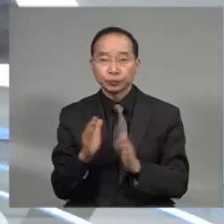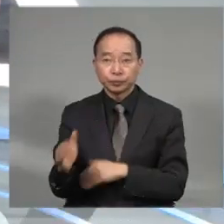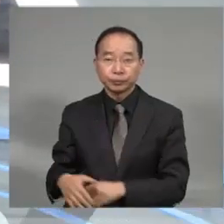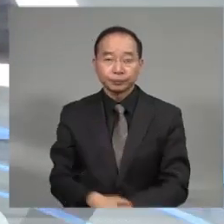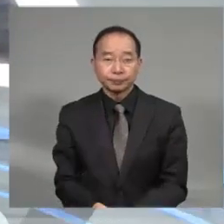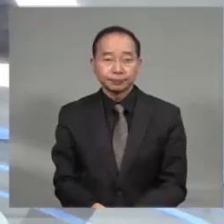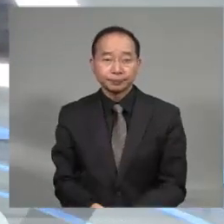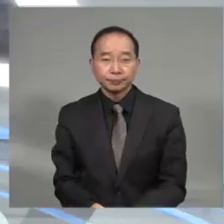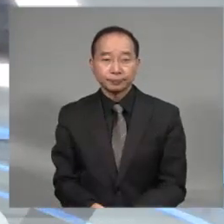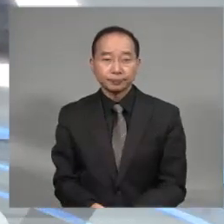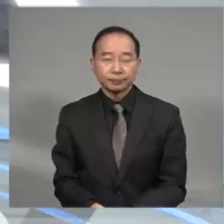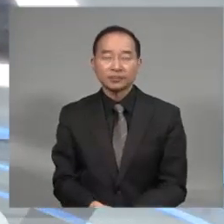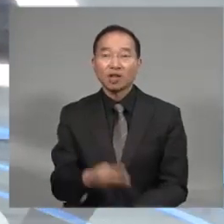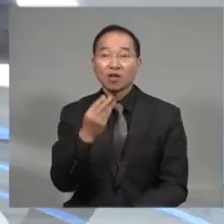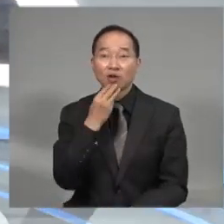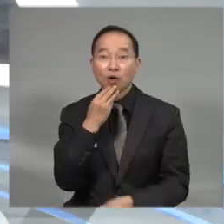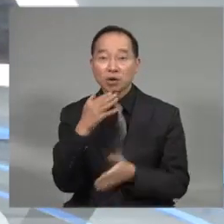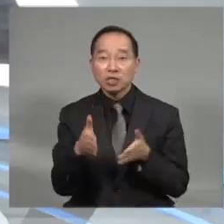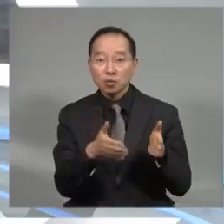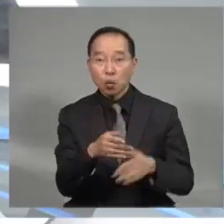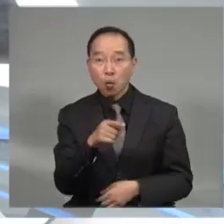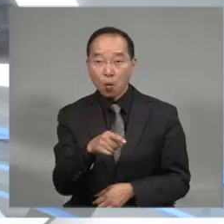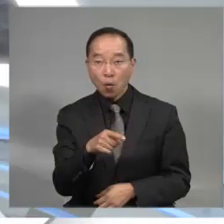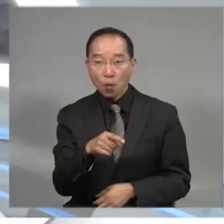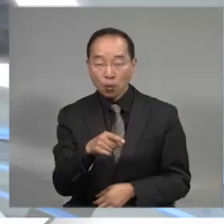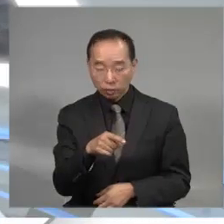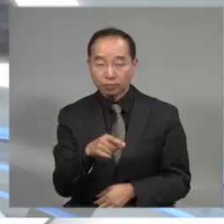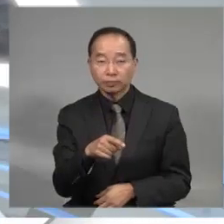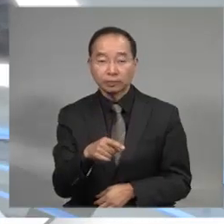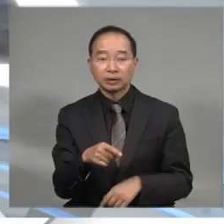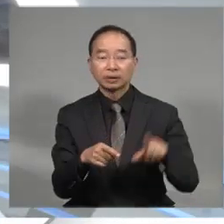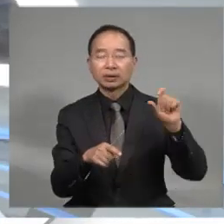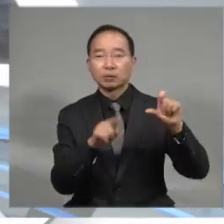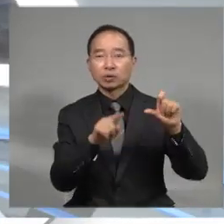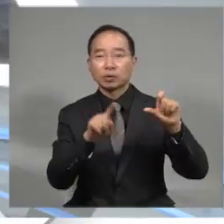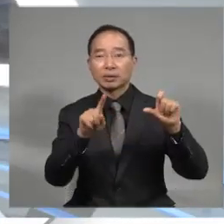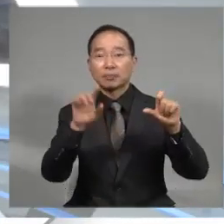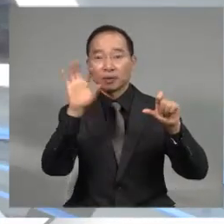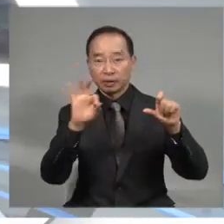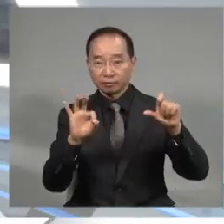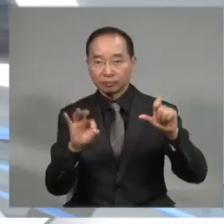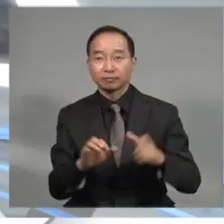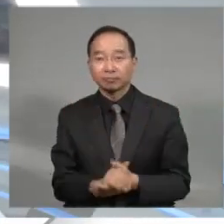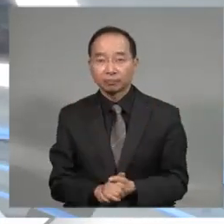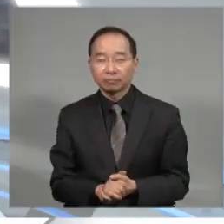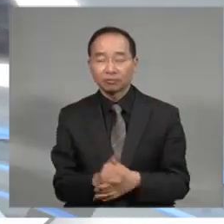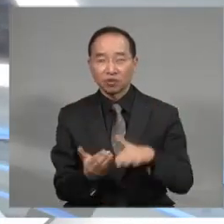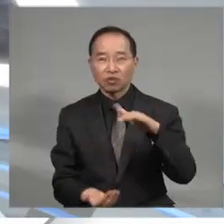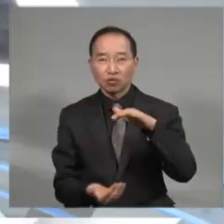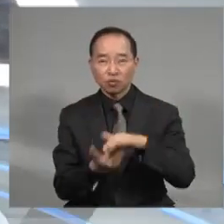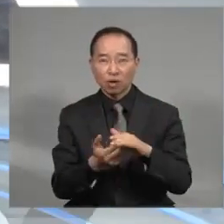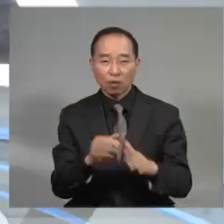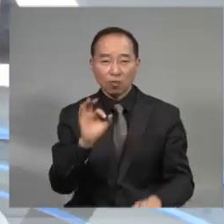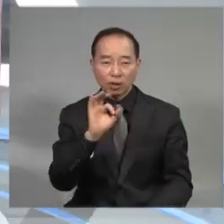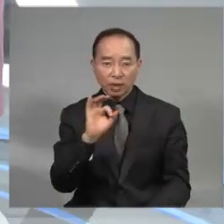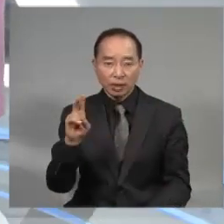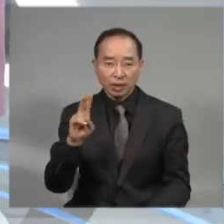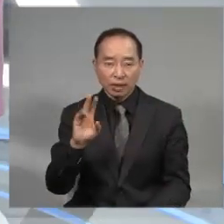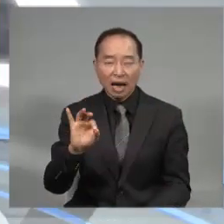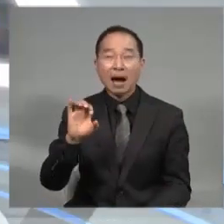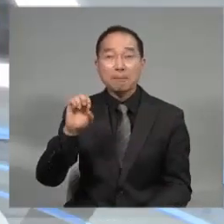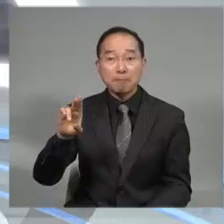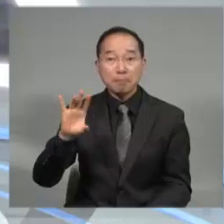네, 다음 경기도입니다. 1일차 15.1% 나왔고요. 최고는 양평군, 그리고